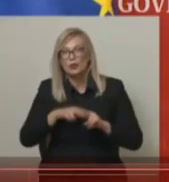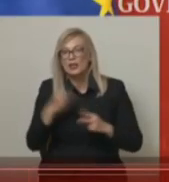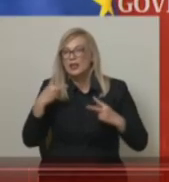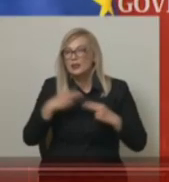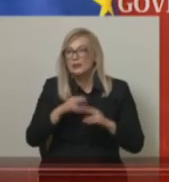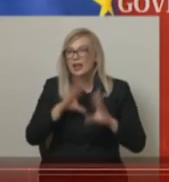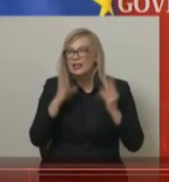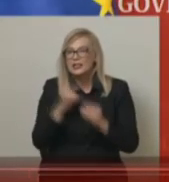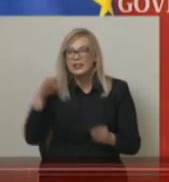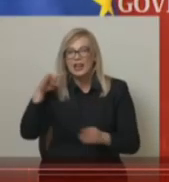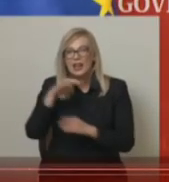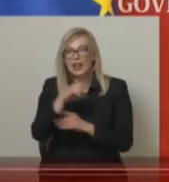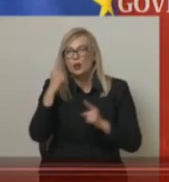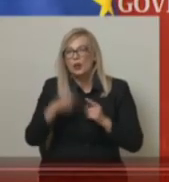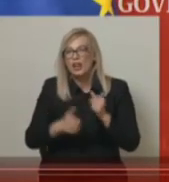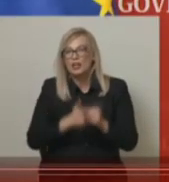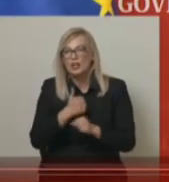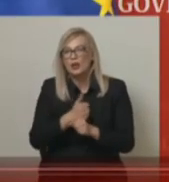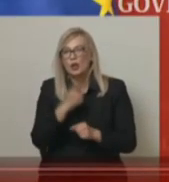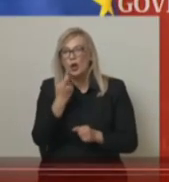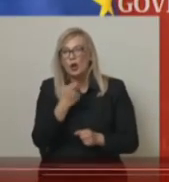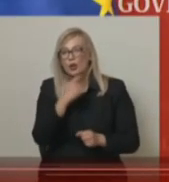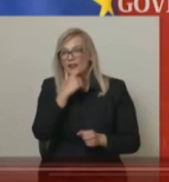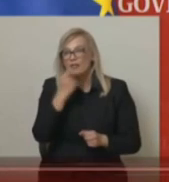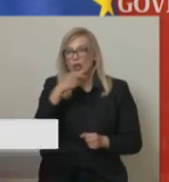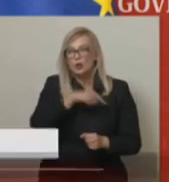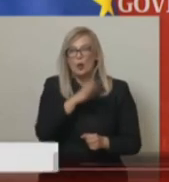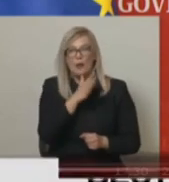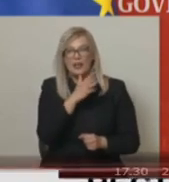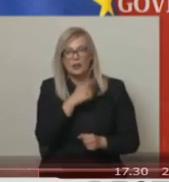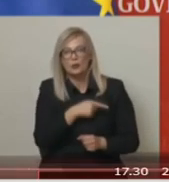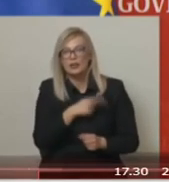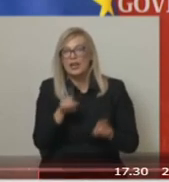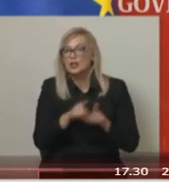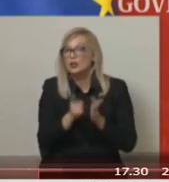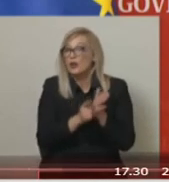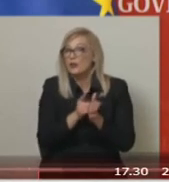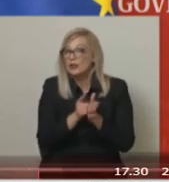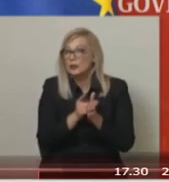Забранува сите летови до крајот на годината од Британија кон Северна Македонија, а исто времено